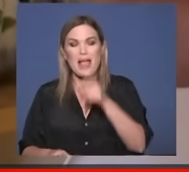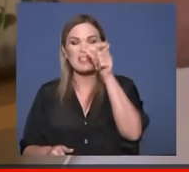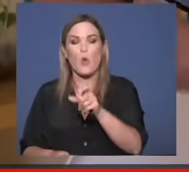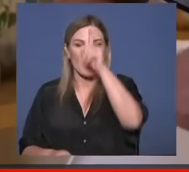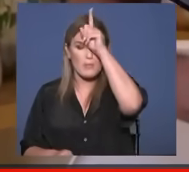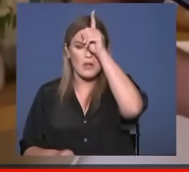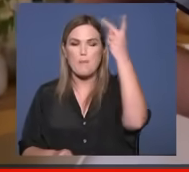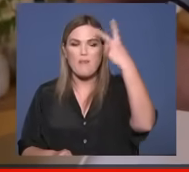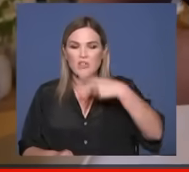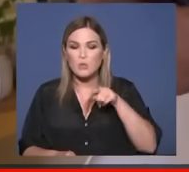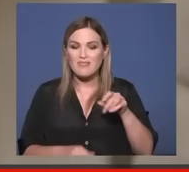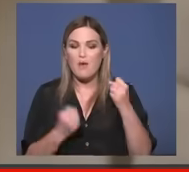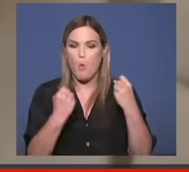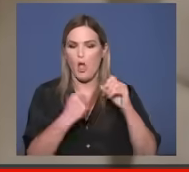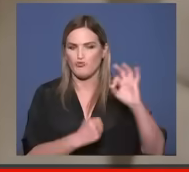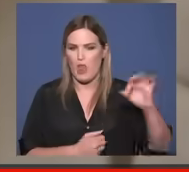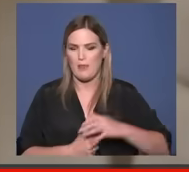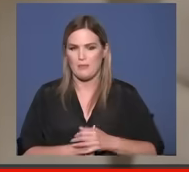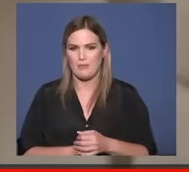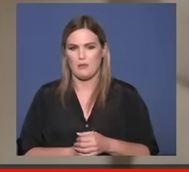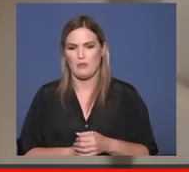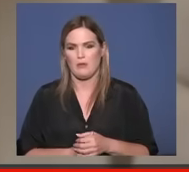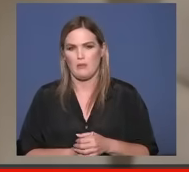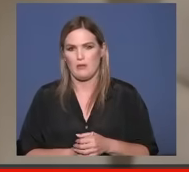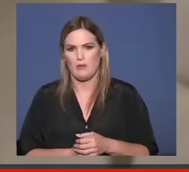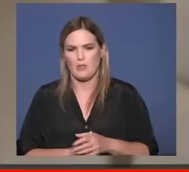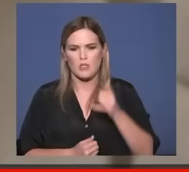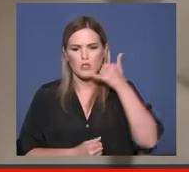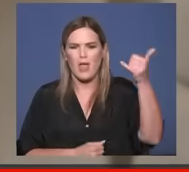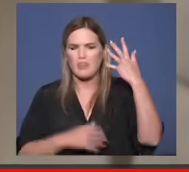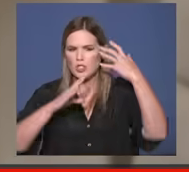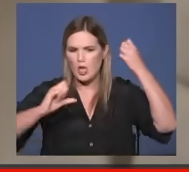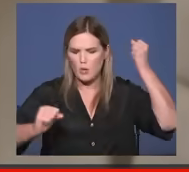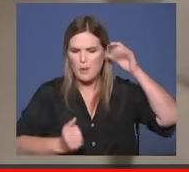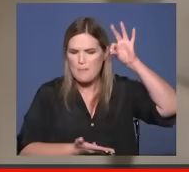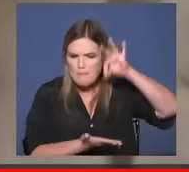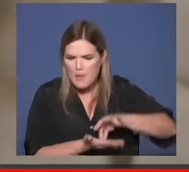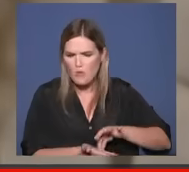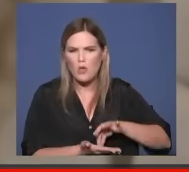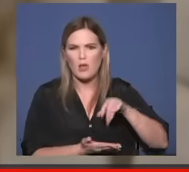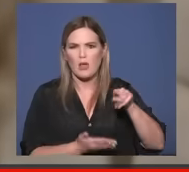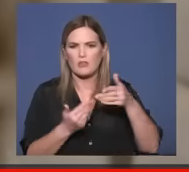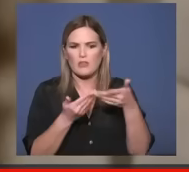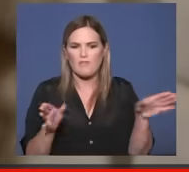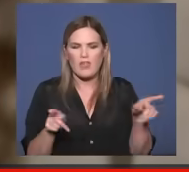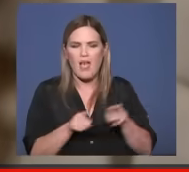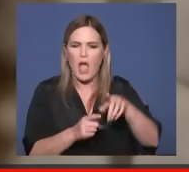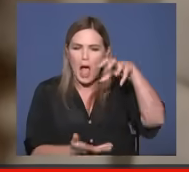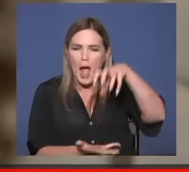שזה הכוח שלהם. התקשרתי לשגרירות, ומהרגע הזה נפתח שם החמ"ל.